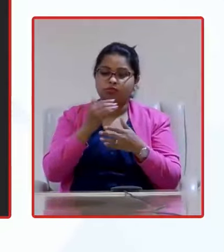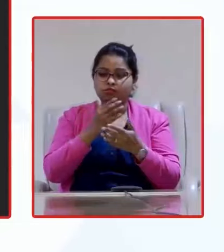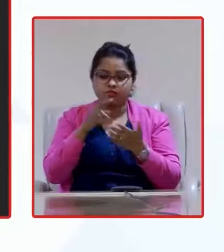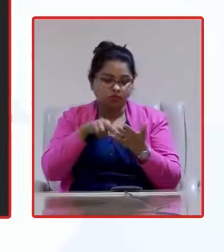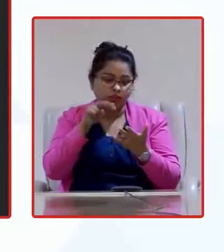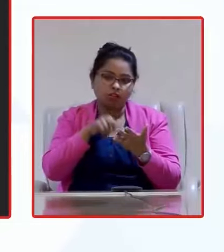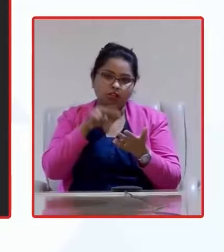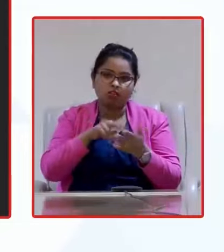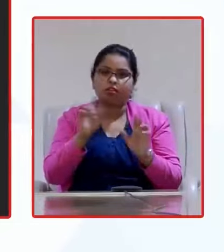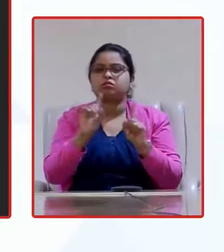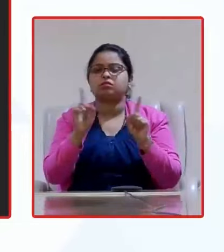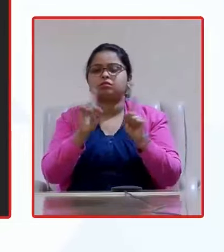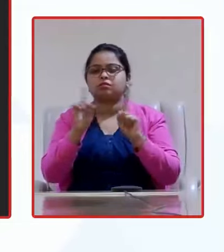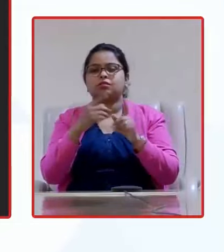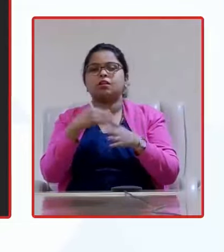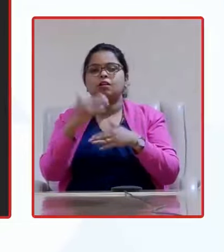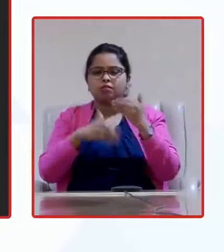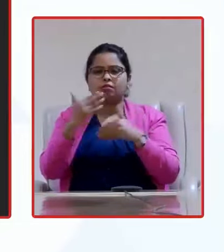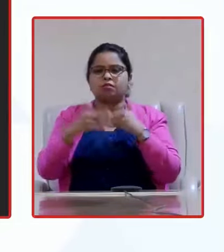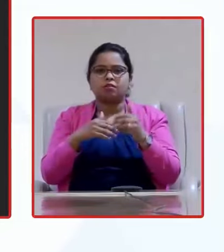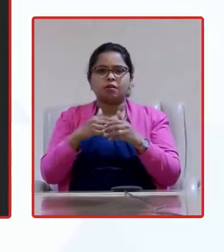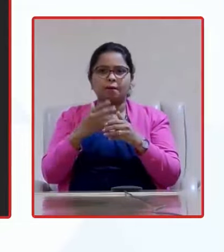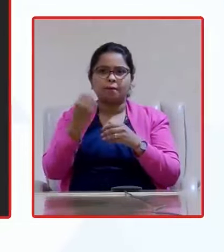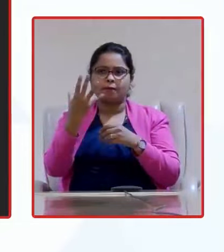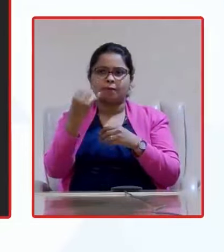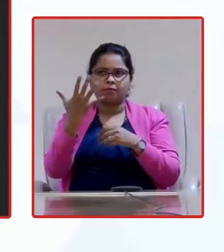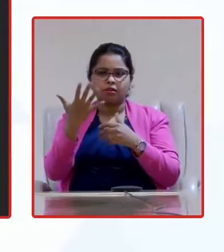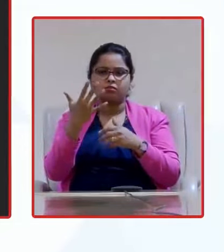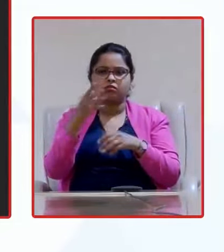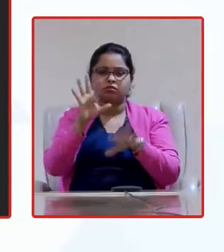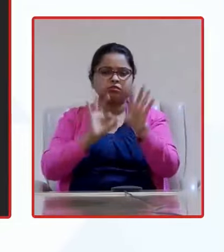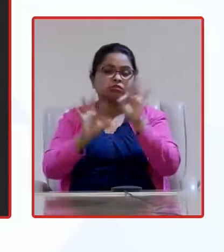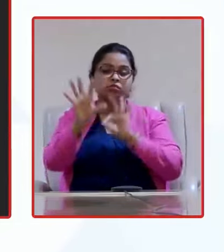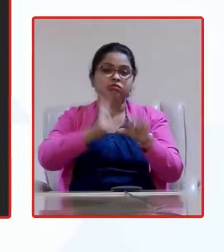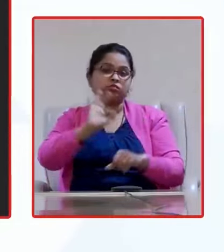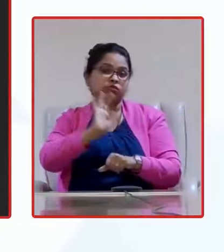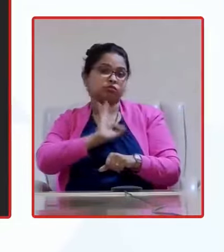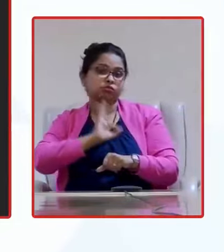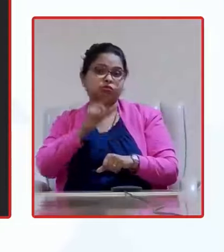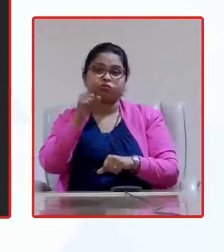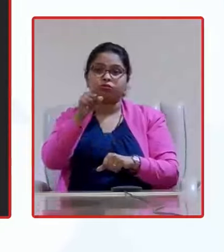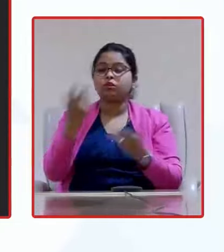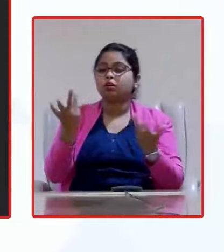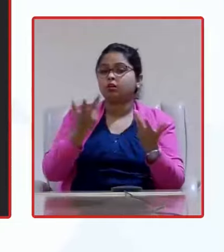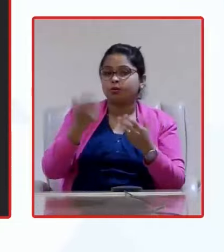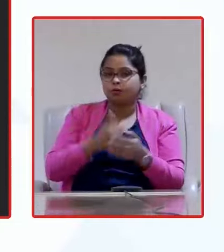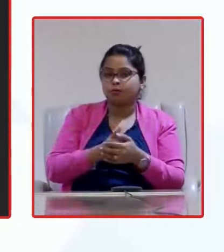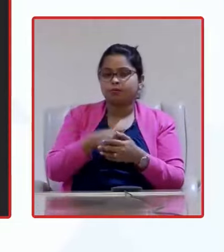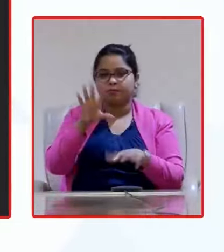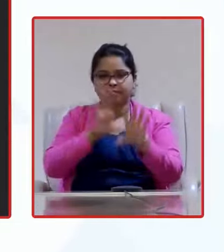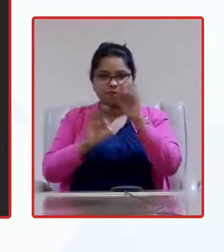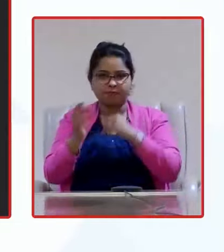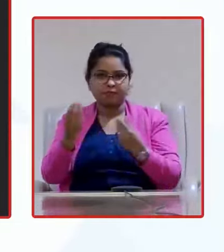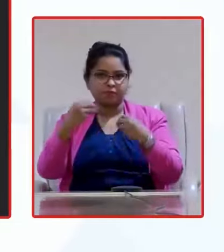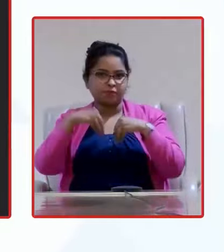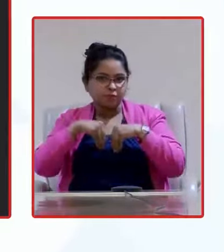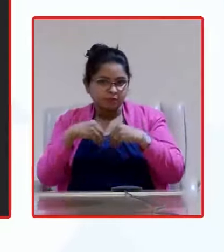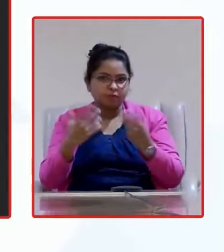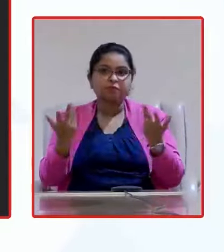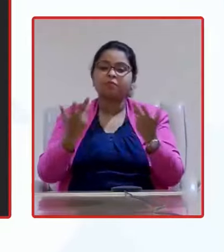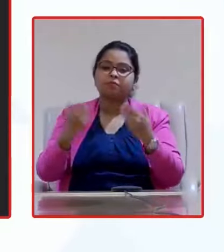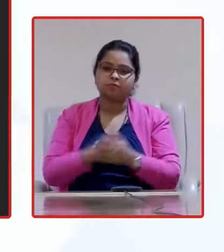के 5 मिनट बाद भी सोचिए कि आप क्या इसमें से लेना चाहते हैं. Allow it to savor for yourself, because